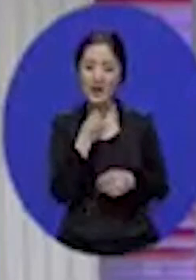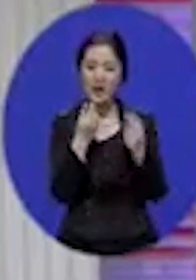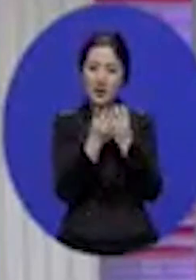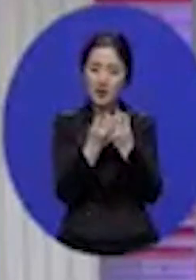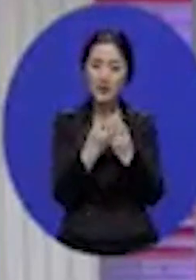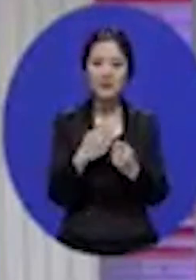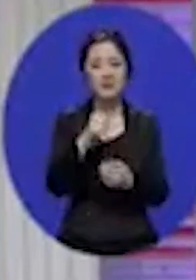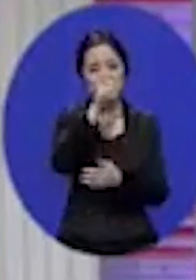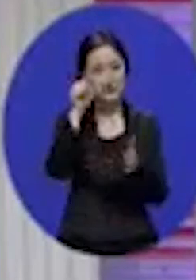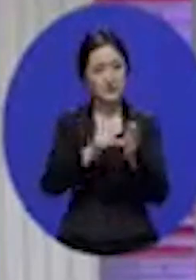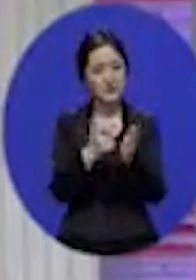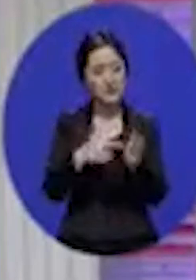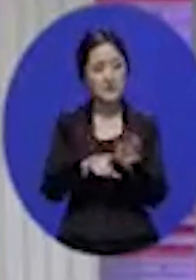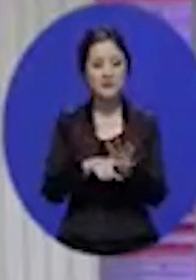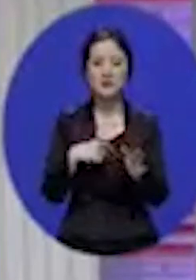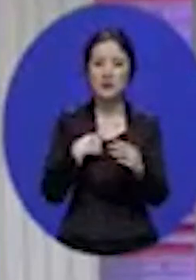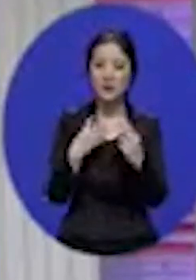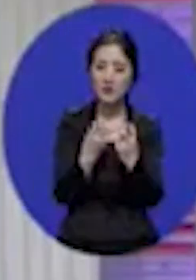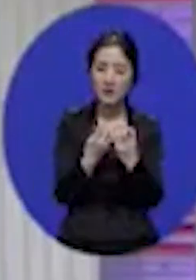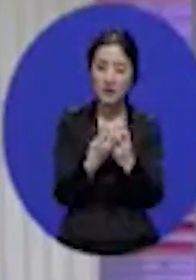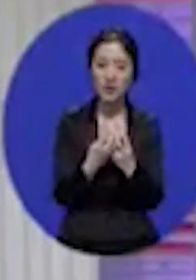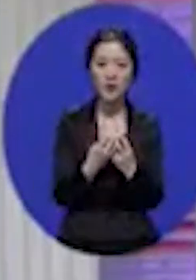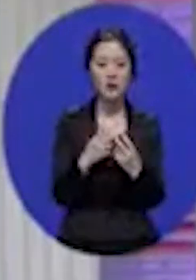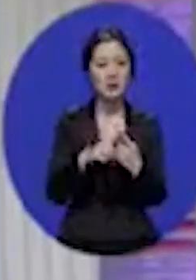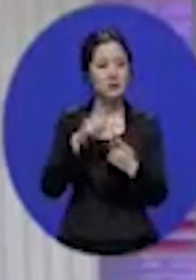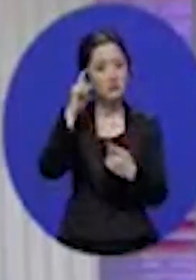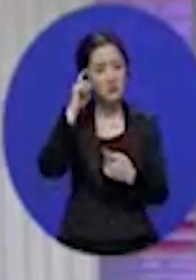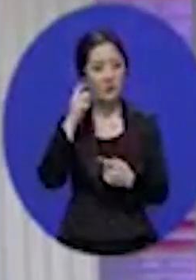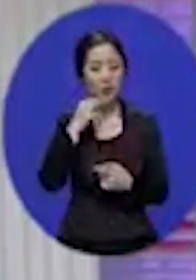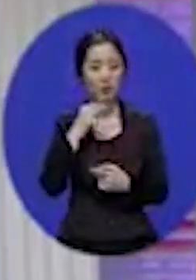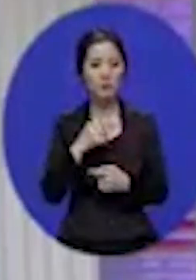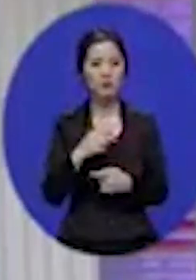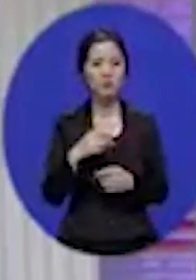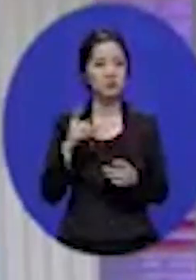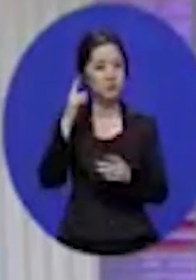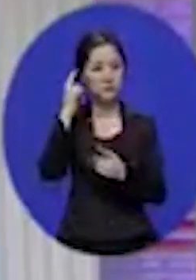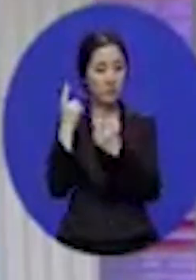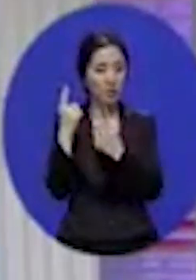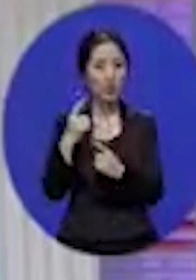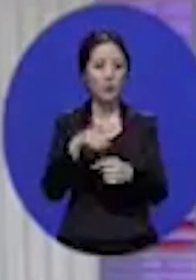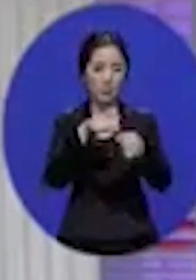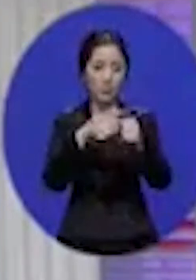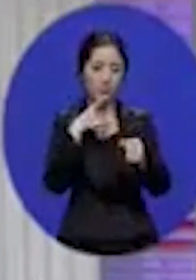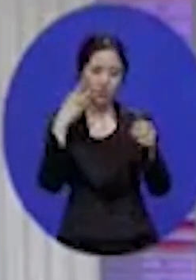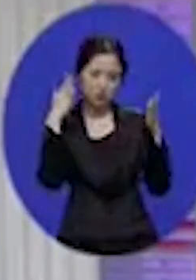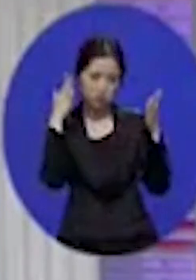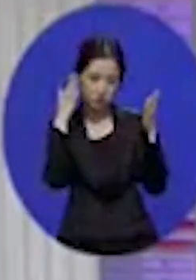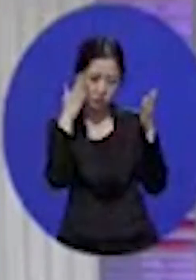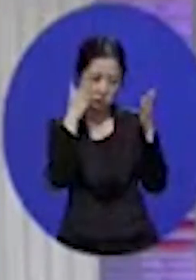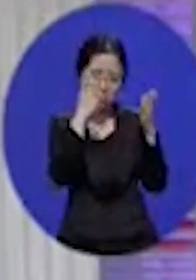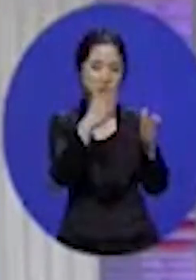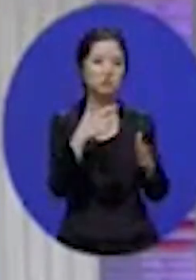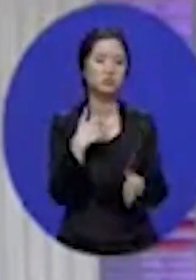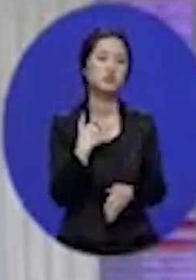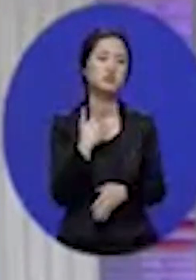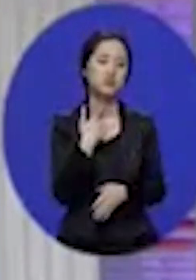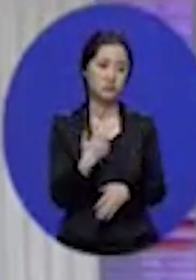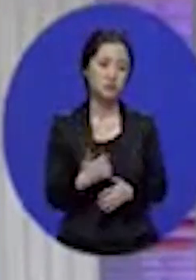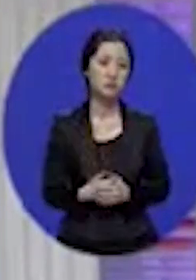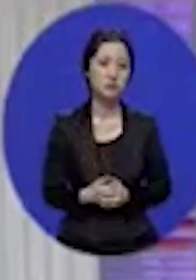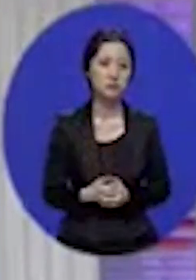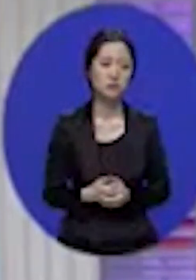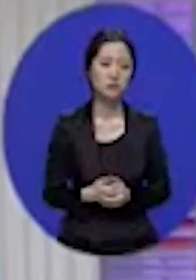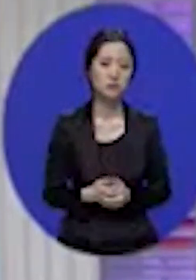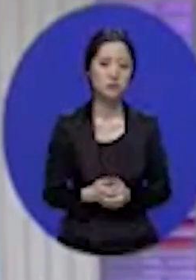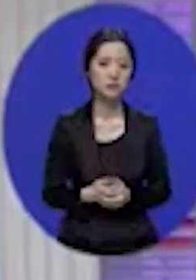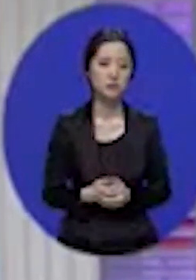가치는 무엇인가 이런 가치관이 없었고 늘 그냥 눈앞에 목표를 향해서 막 저는 100m 달리기를 해왔던 것 같아요. 그러니까